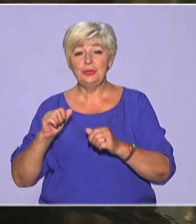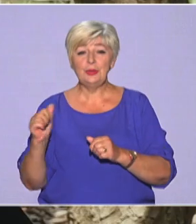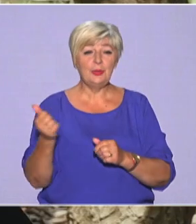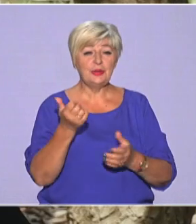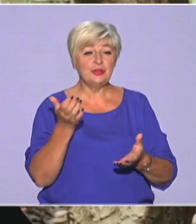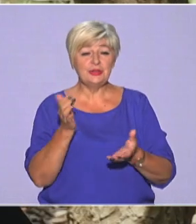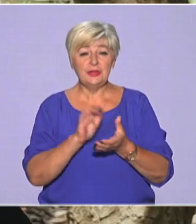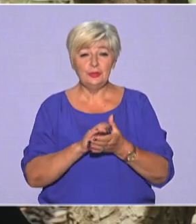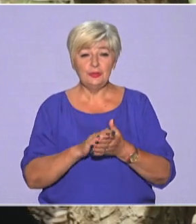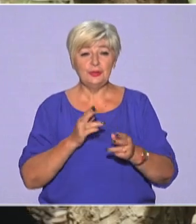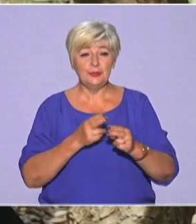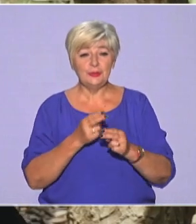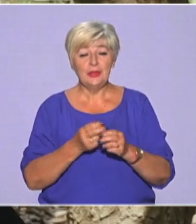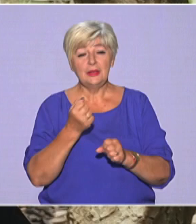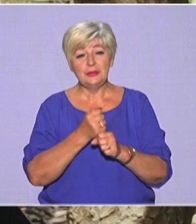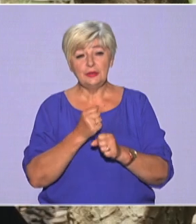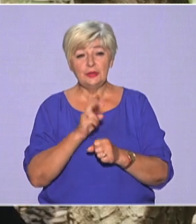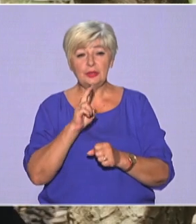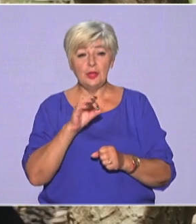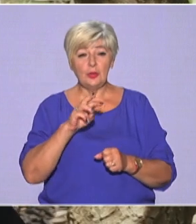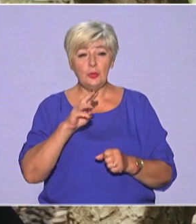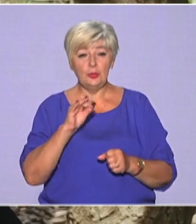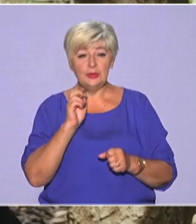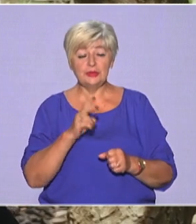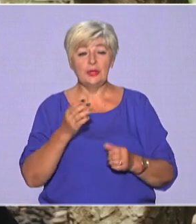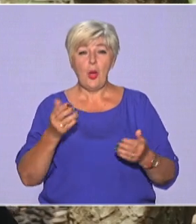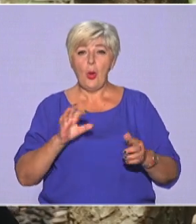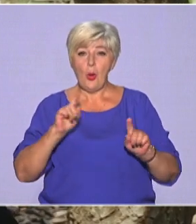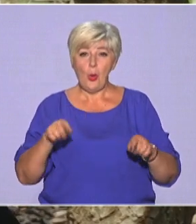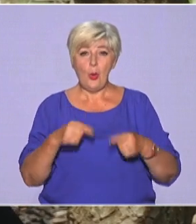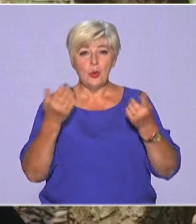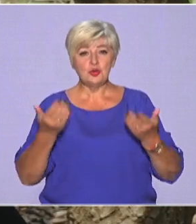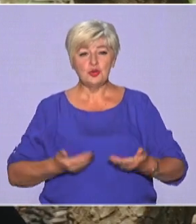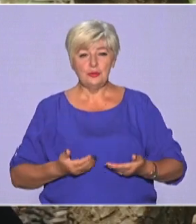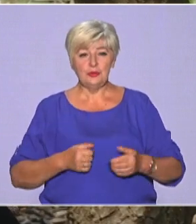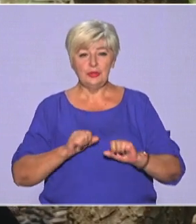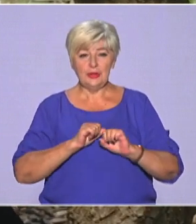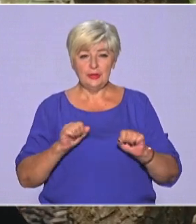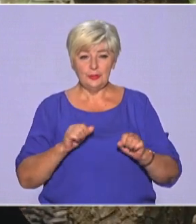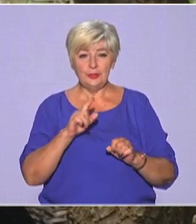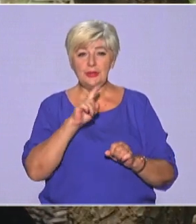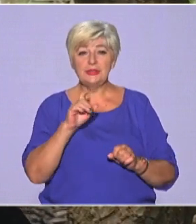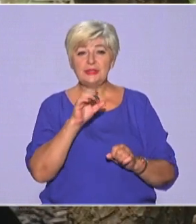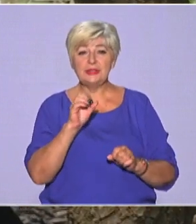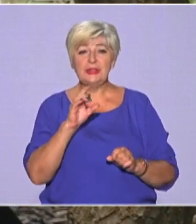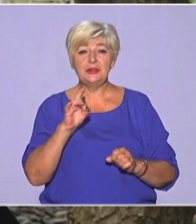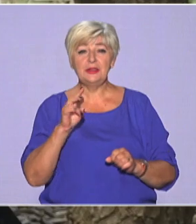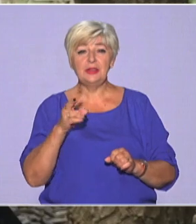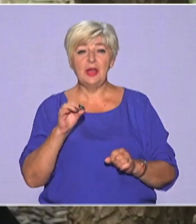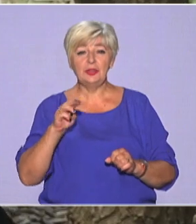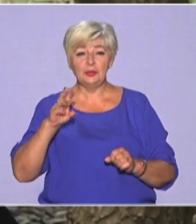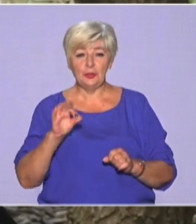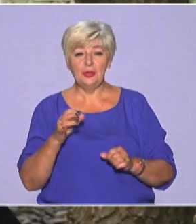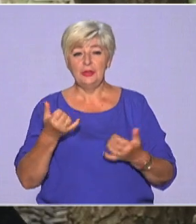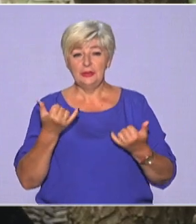перешкоди. Зробили комікс, оживили в героїв всі зернятка наші. Зараз в